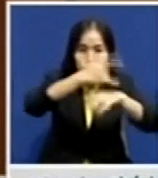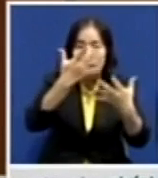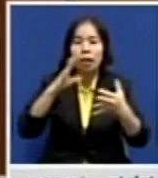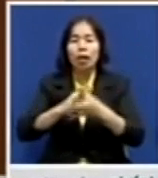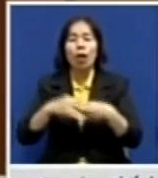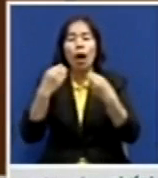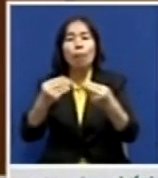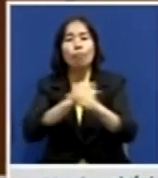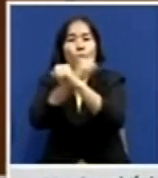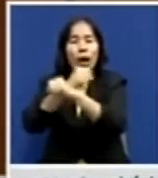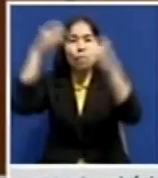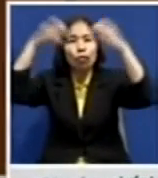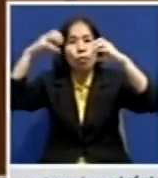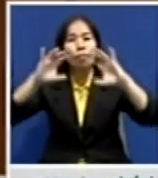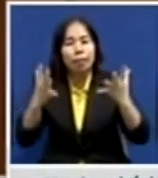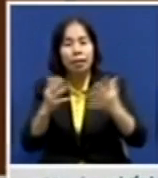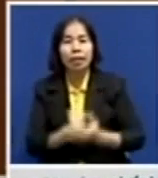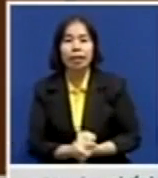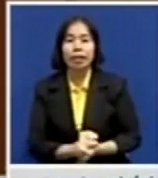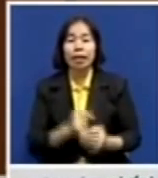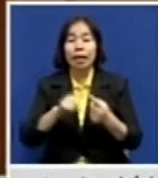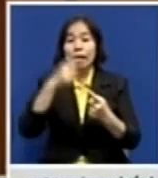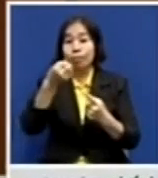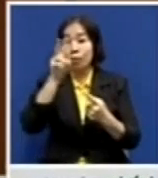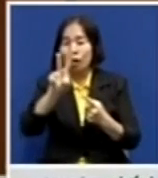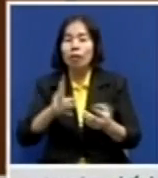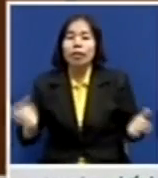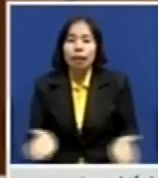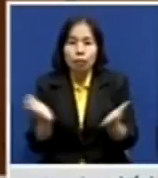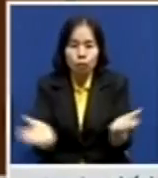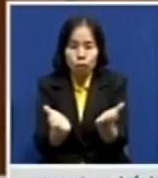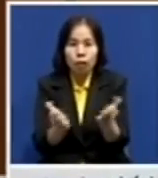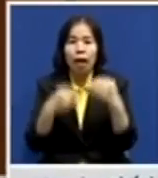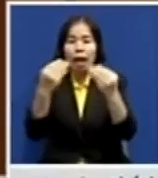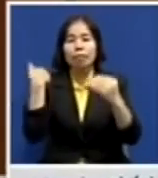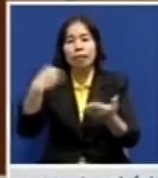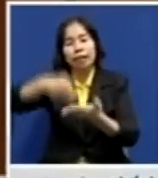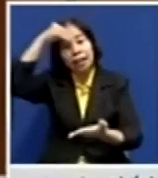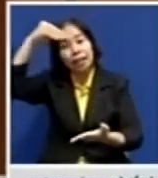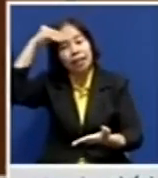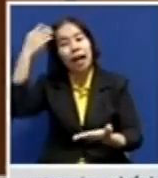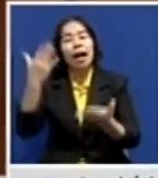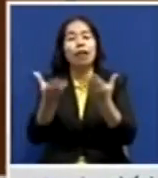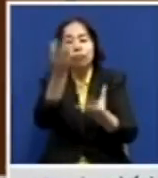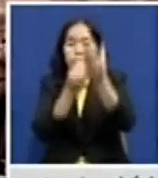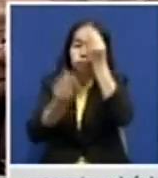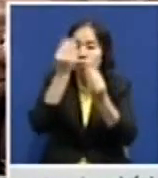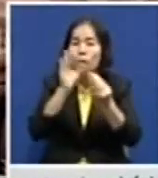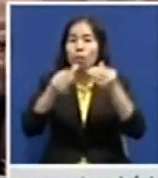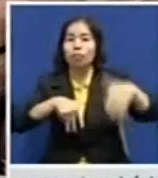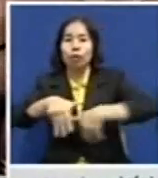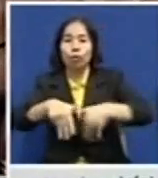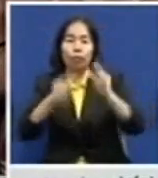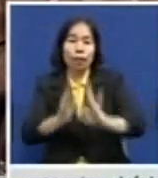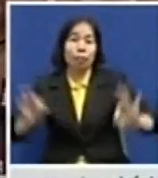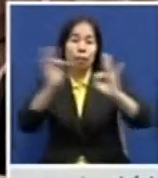พมากยิ่งขึ้น12การสนับสนุนให้มีการศึกษาการรับฟังความคิดเห็นของประชาชนในเรื่องการแก้